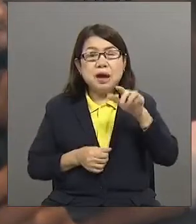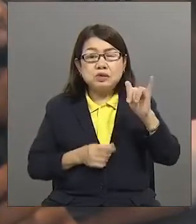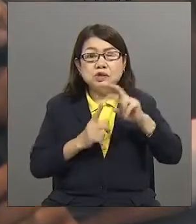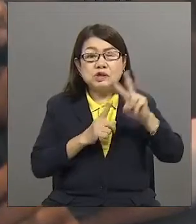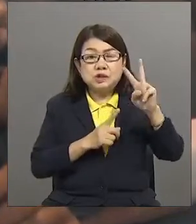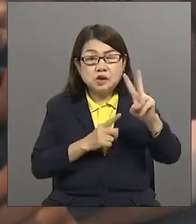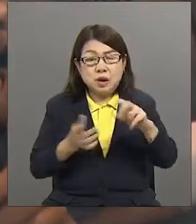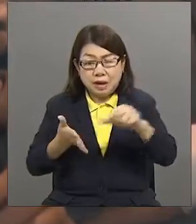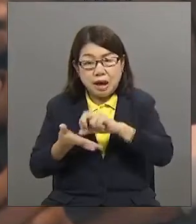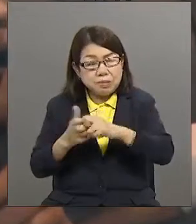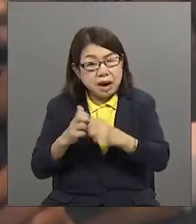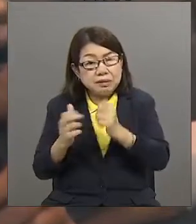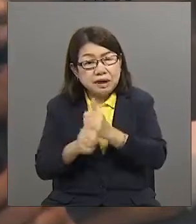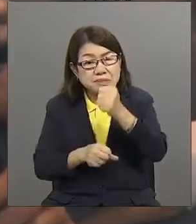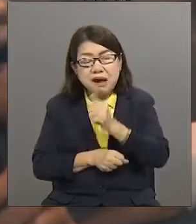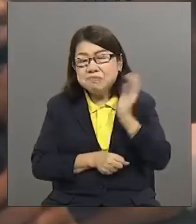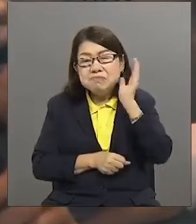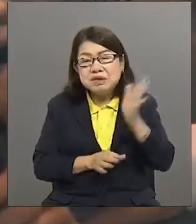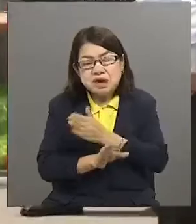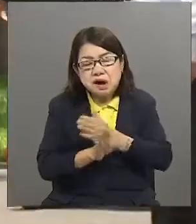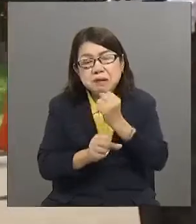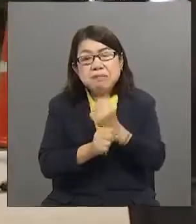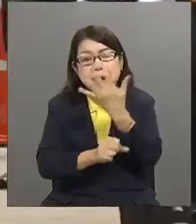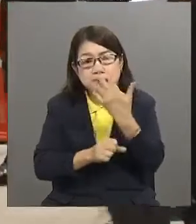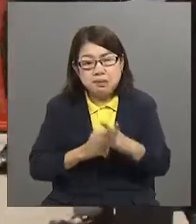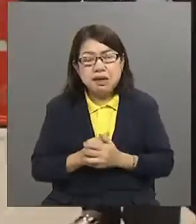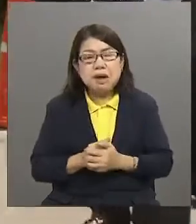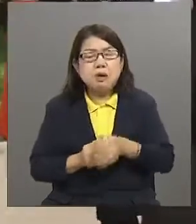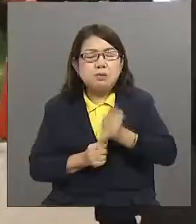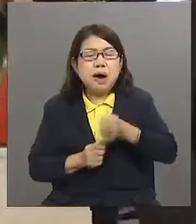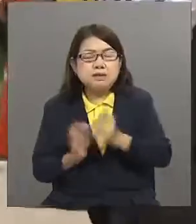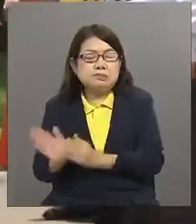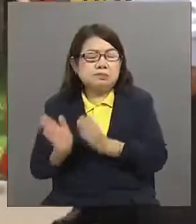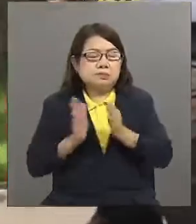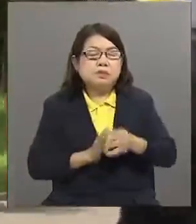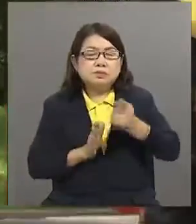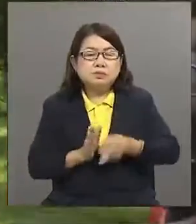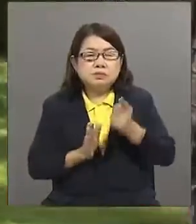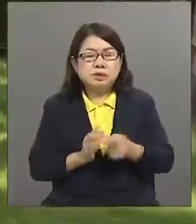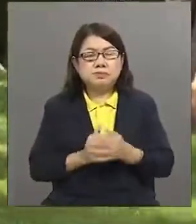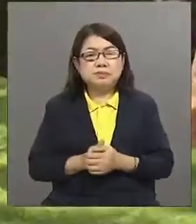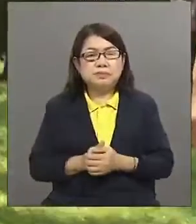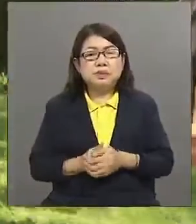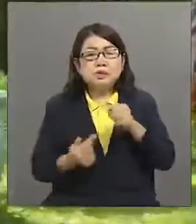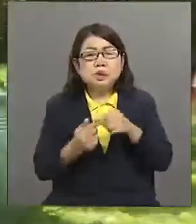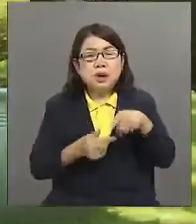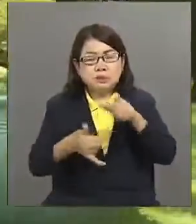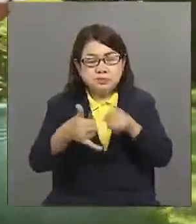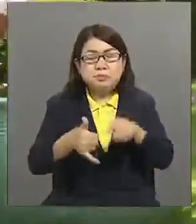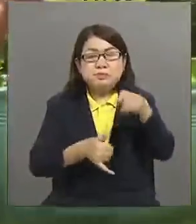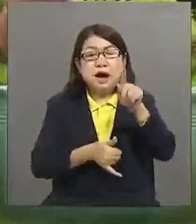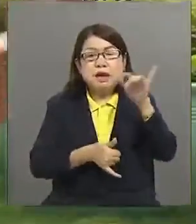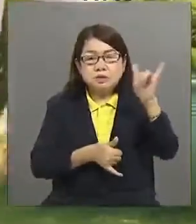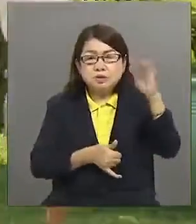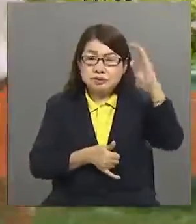ลอด5ปีที่ผ่านมาเพราะว่าการบริหารประเทศก็เป็นลักษณะแบบเดิมที่พลเอกประยุทธ์จันทร์โอชานายกรัฐมนตรีได้จัดวางเอ